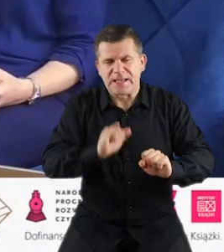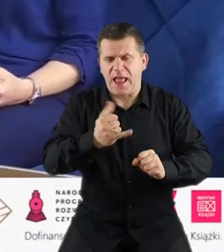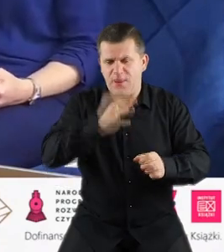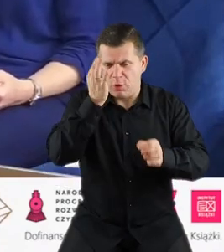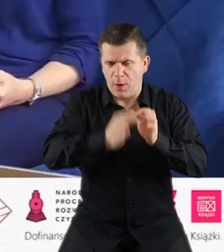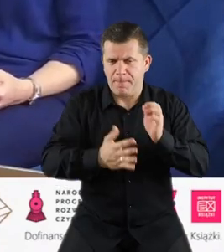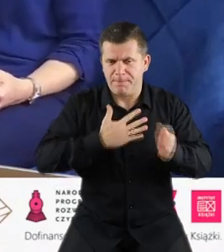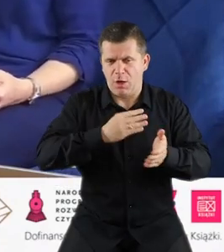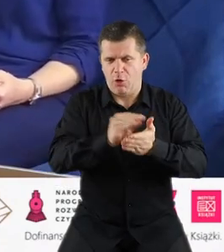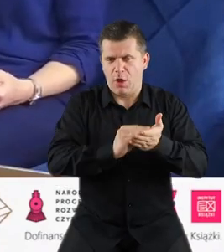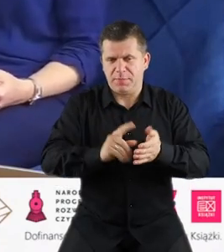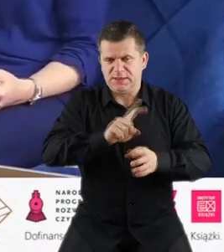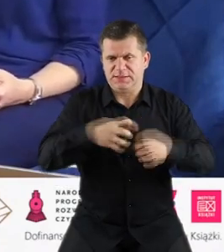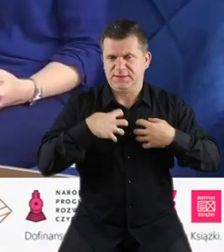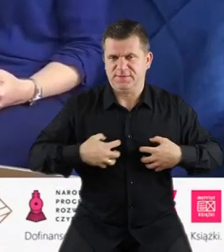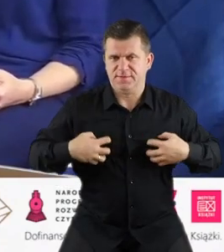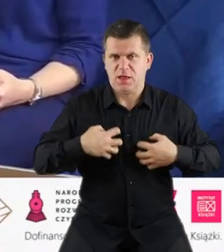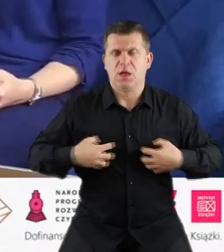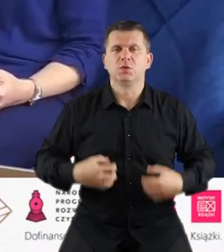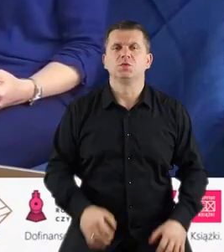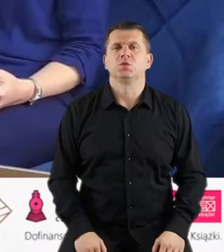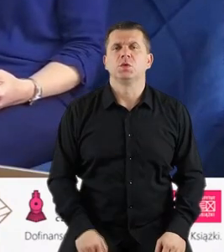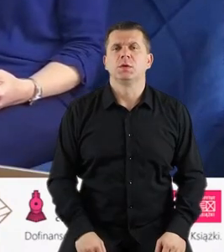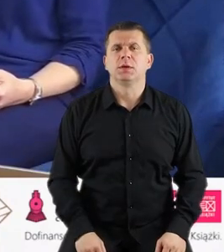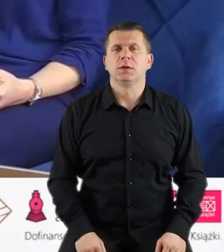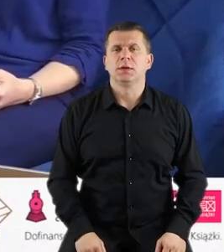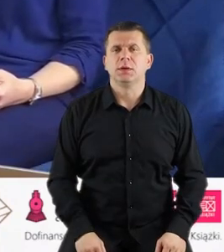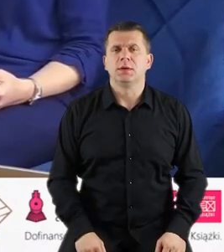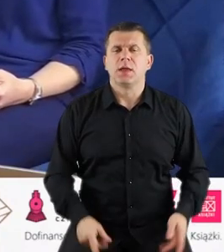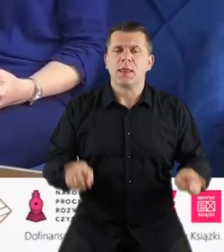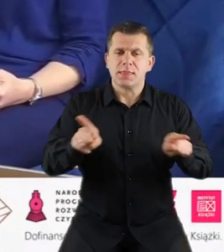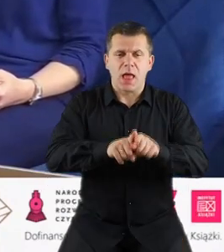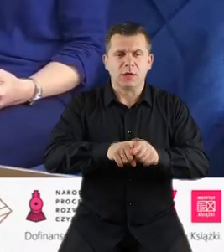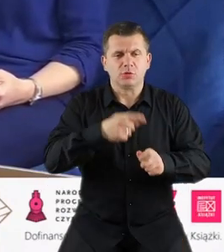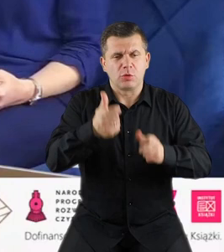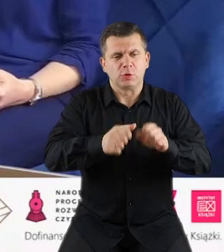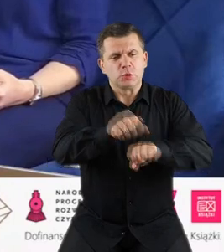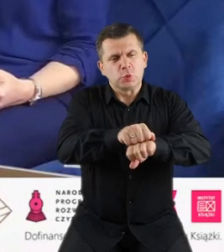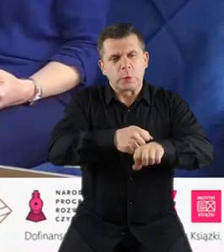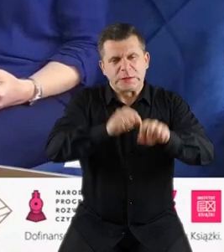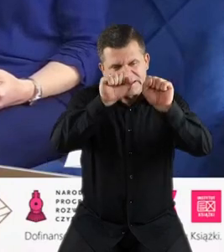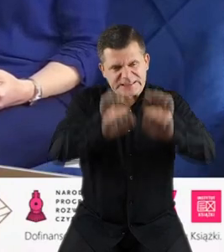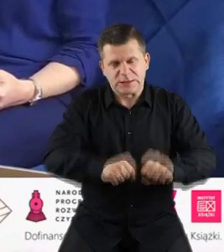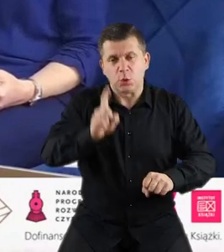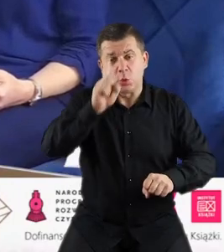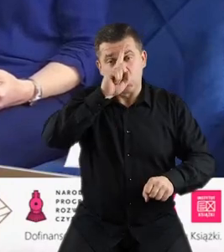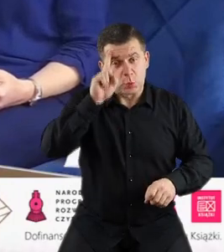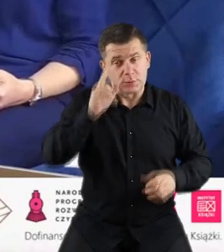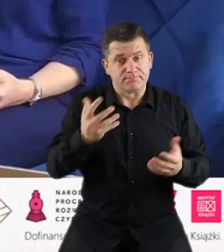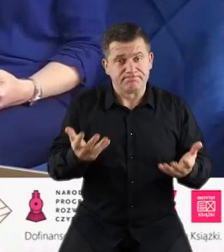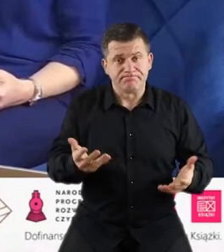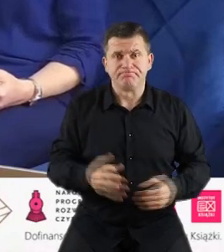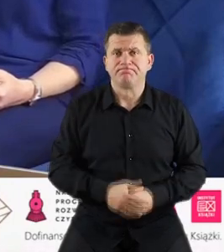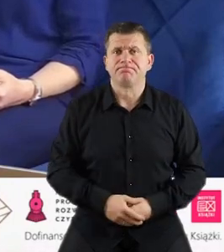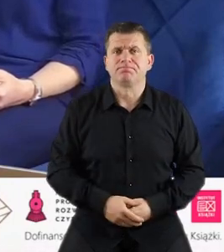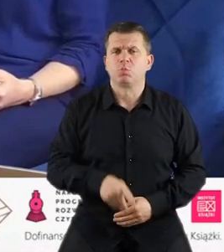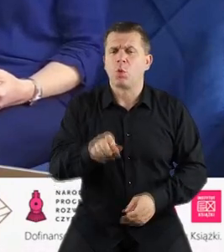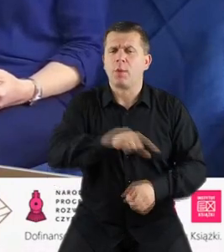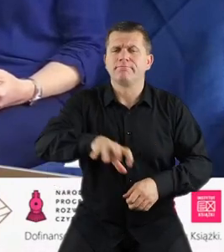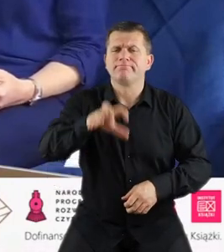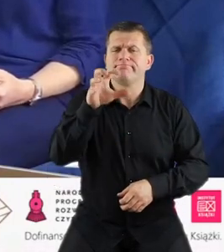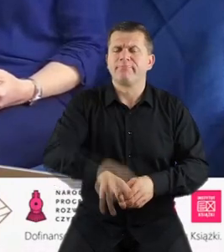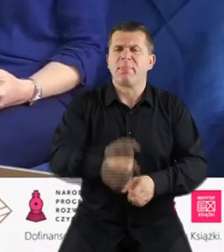ściąga ze zwierząt, ale też jest skórowanie ludzi. I to właściwie są